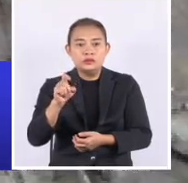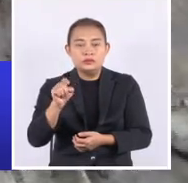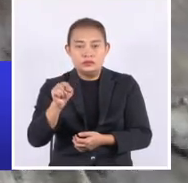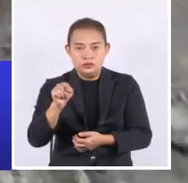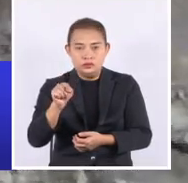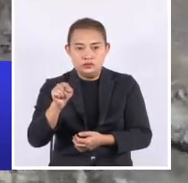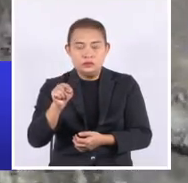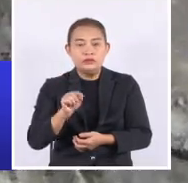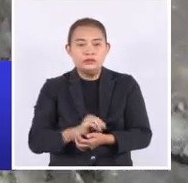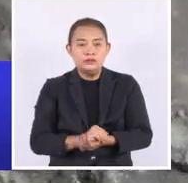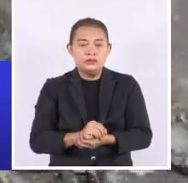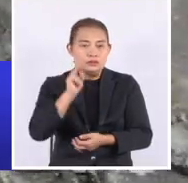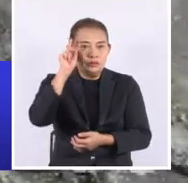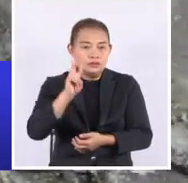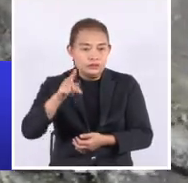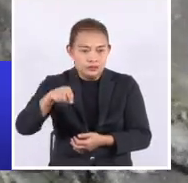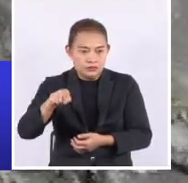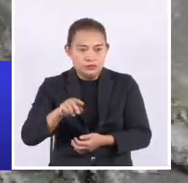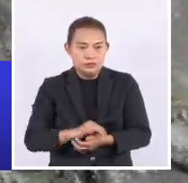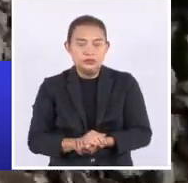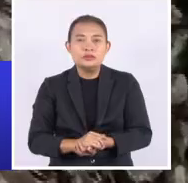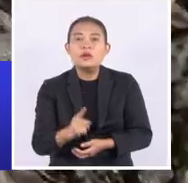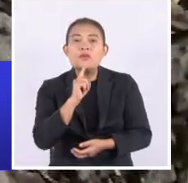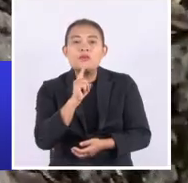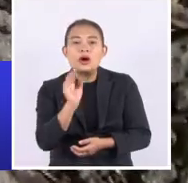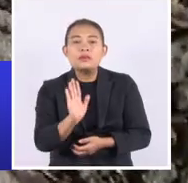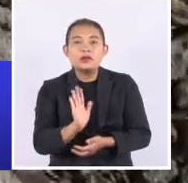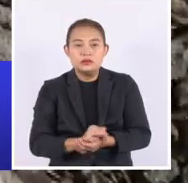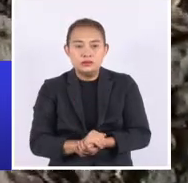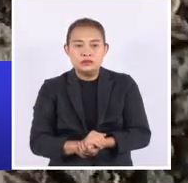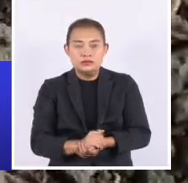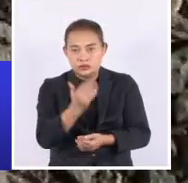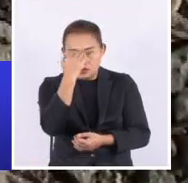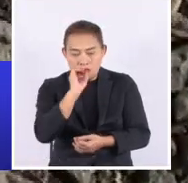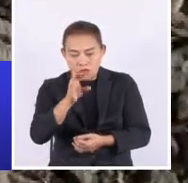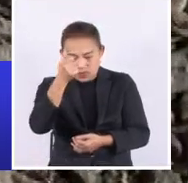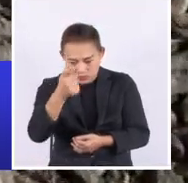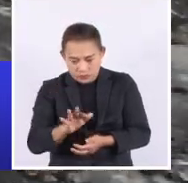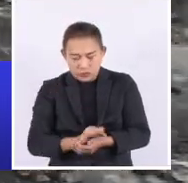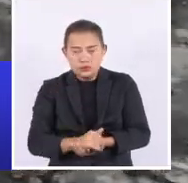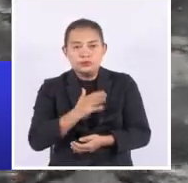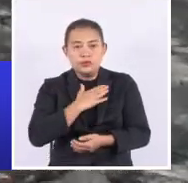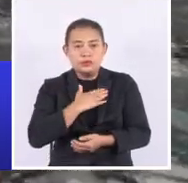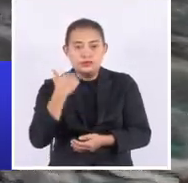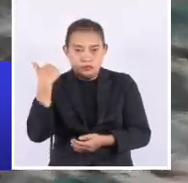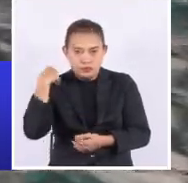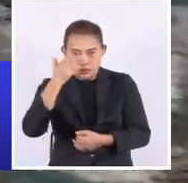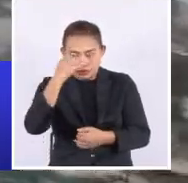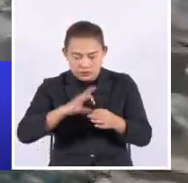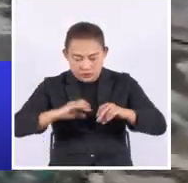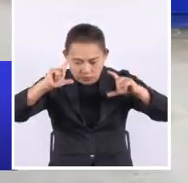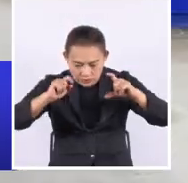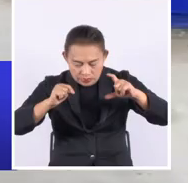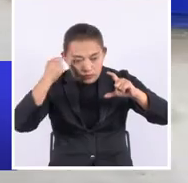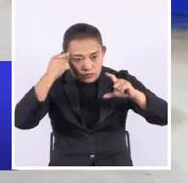ขาเป็นทักในข่าว ว่าอย่าว่าอย่าด่าอย่ากันนะเพราะว่ามันบอกไม่ได้จริงๆแต่ผมมีแล้วผมถ่ายไว้แล้วถ้าอยากทราบตัวเลข